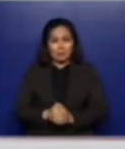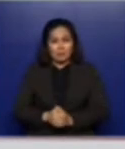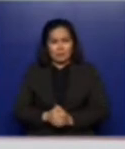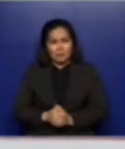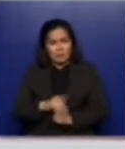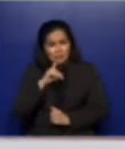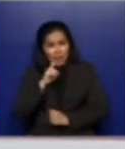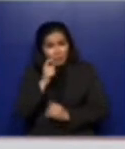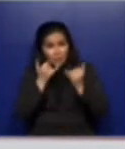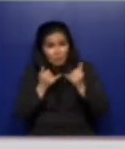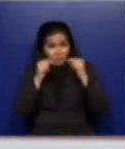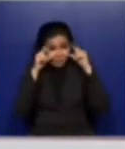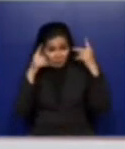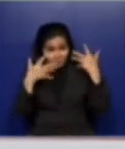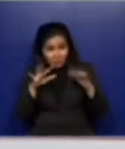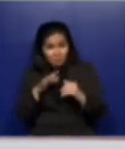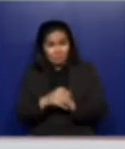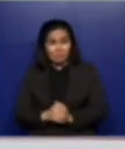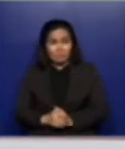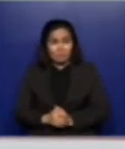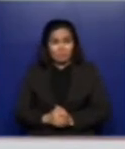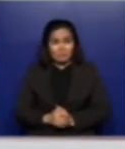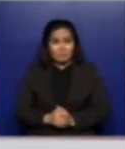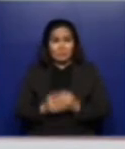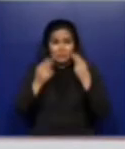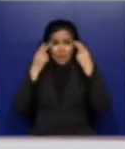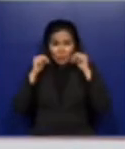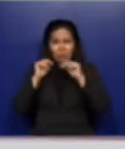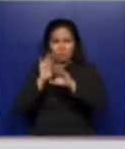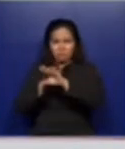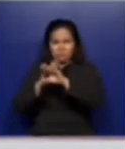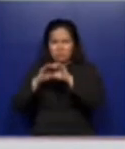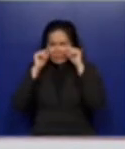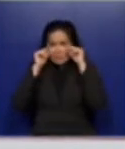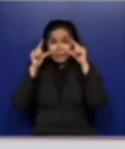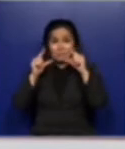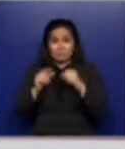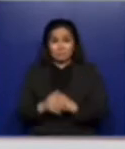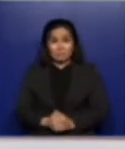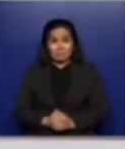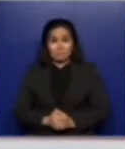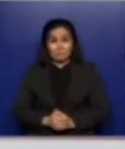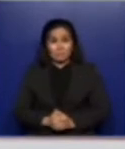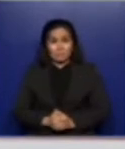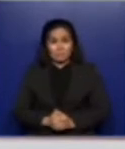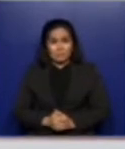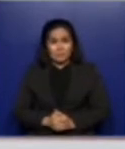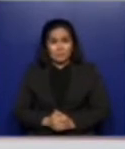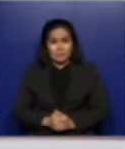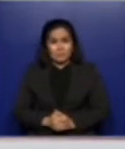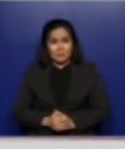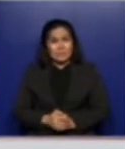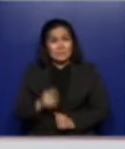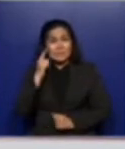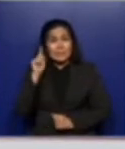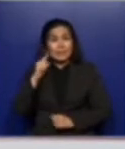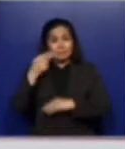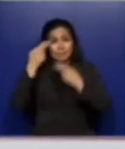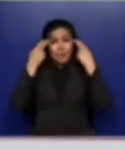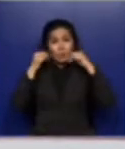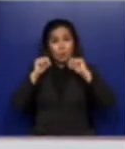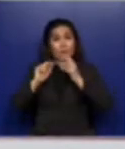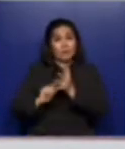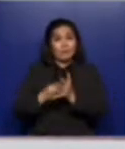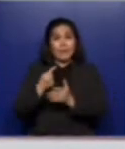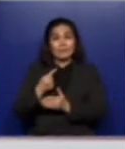ตื่นกันหรือยังท่านนายกตื่นได้แล้วครับท่านอย่านอนมาเหมือนท่านเป็นนายกรัฐมนตรีครั้งแร